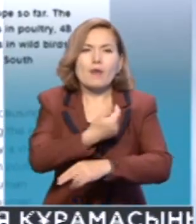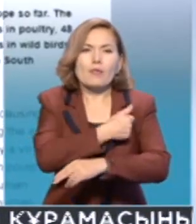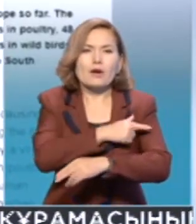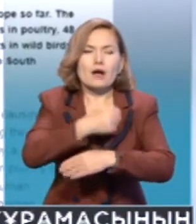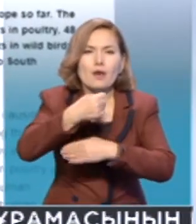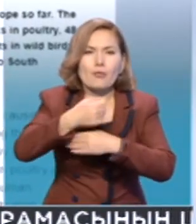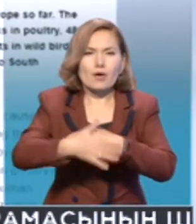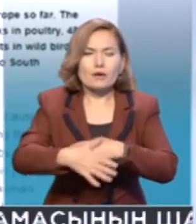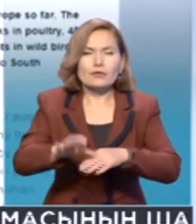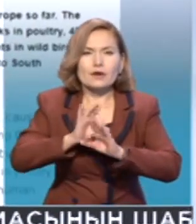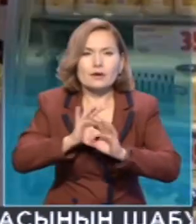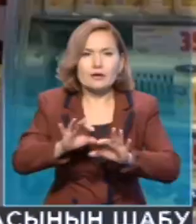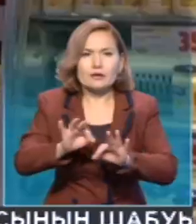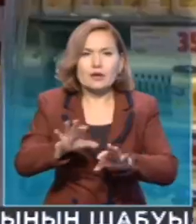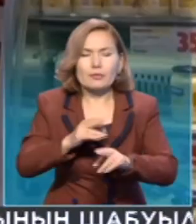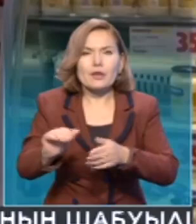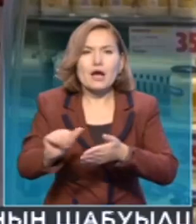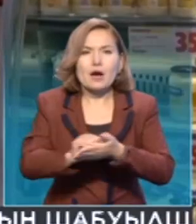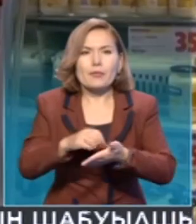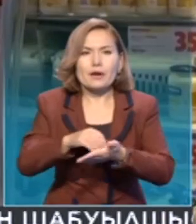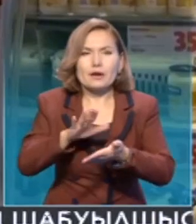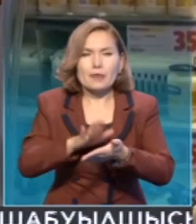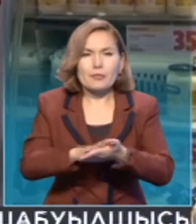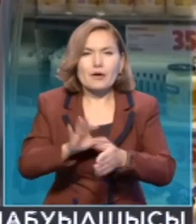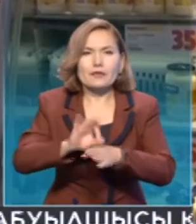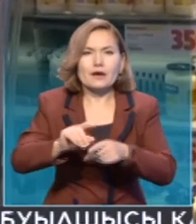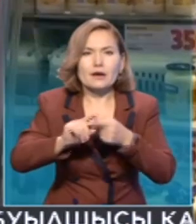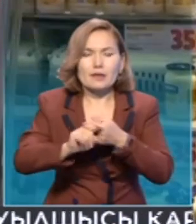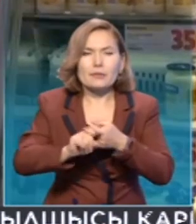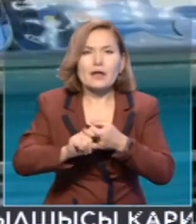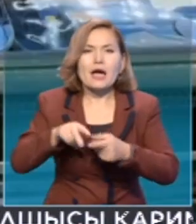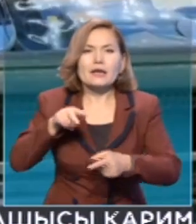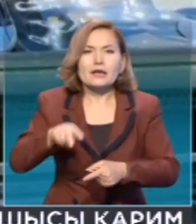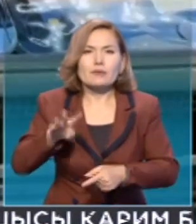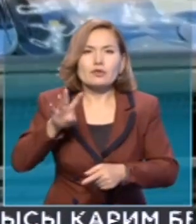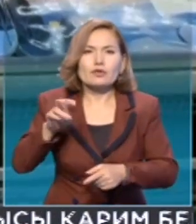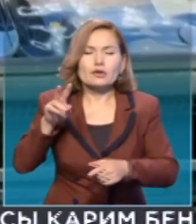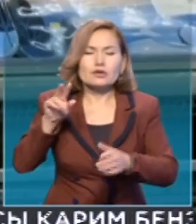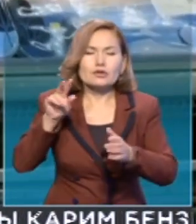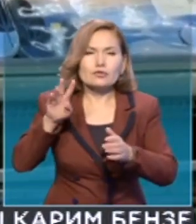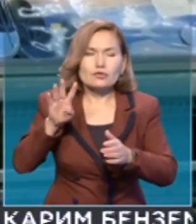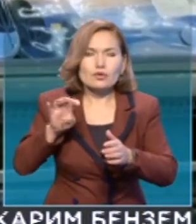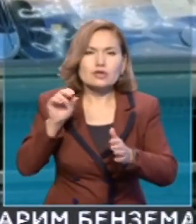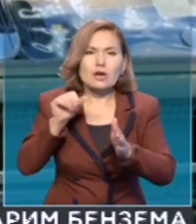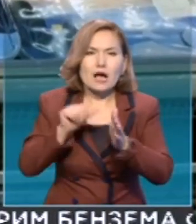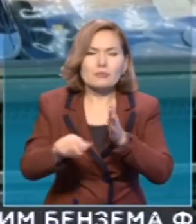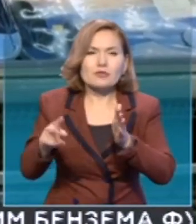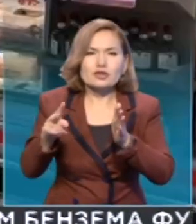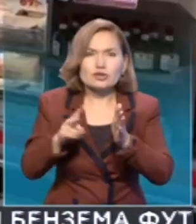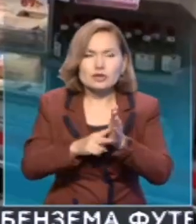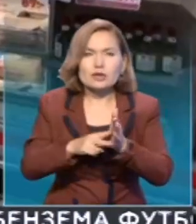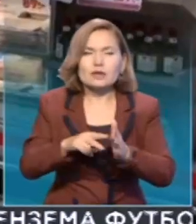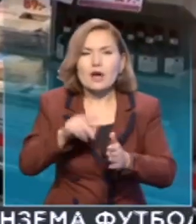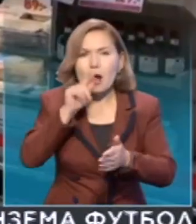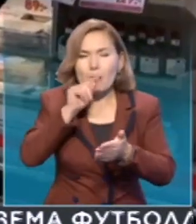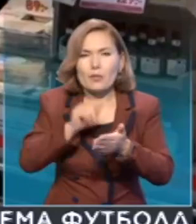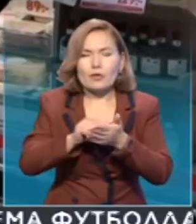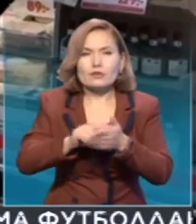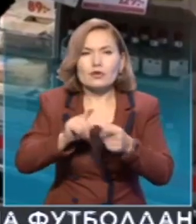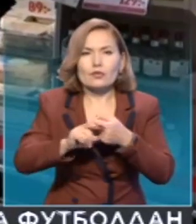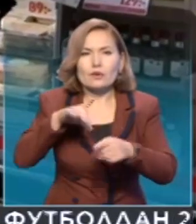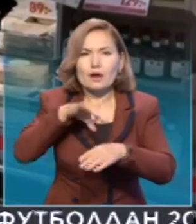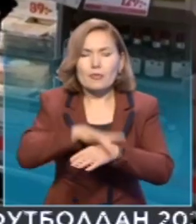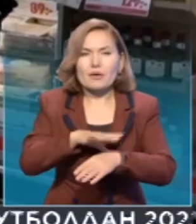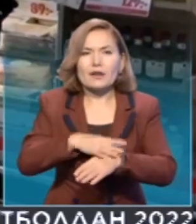орталығының баяндамасында айтылған. Құжатқа сай індет 2467 қанаттыдан анықталғаннан кейін 48 миллион құстың көзі